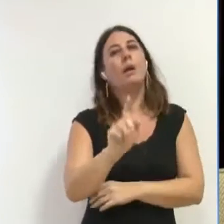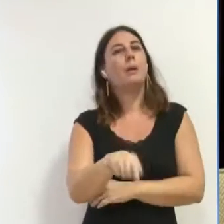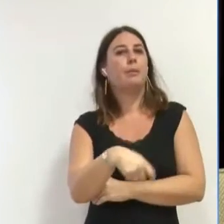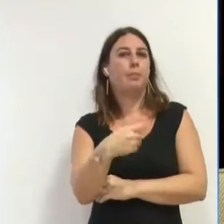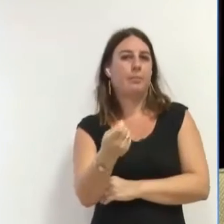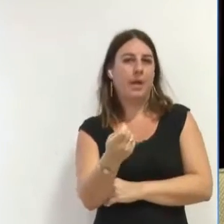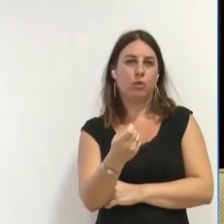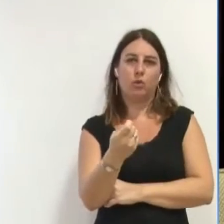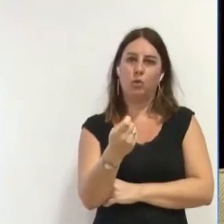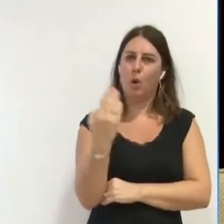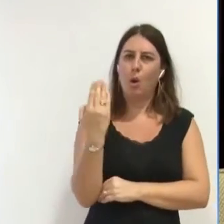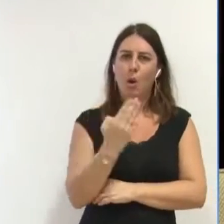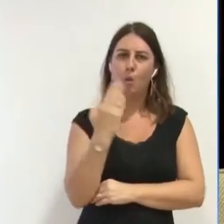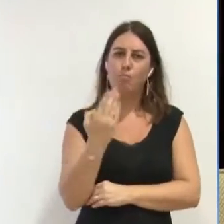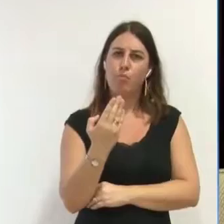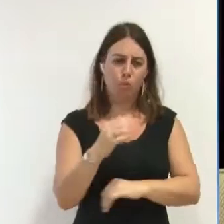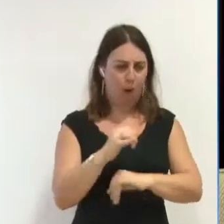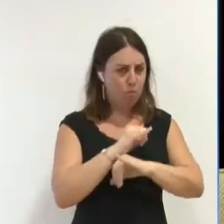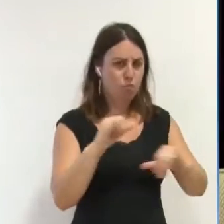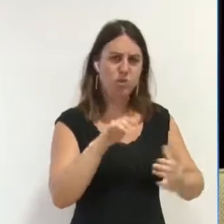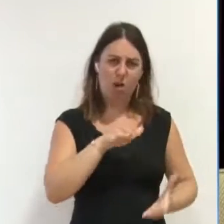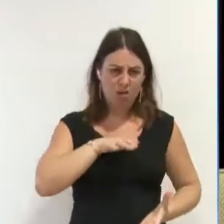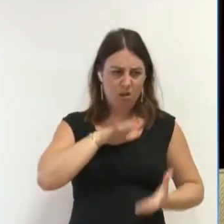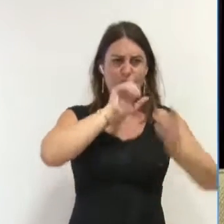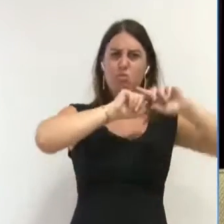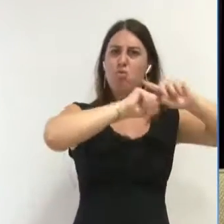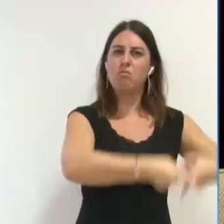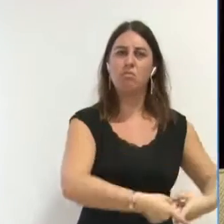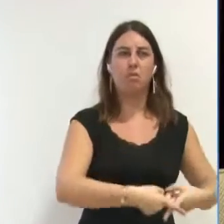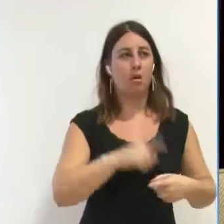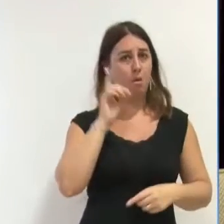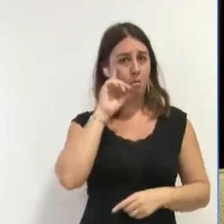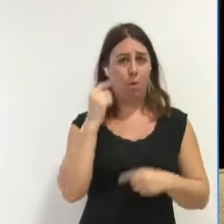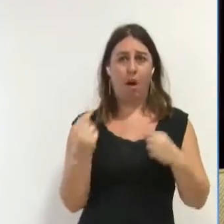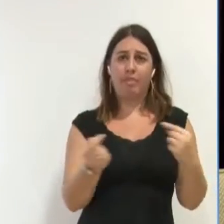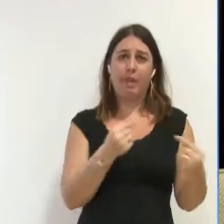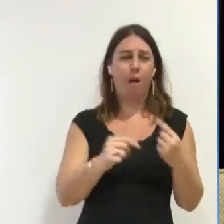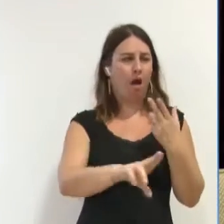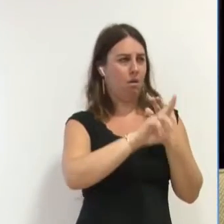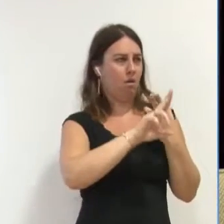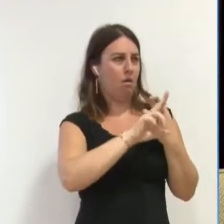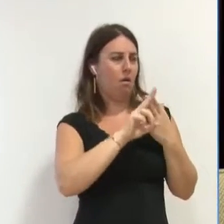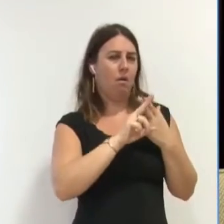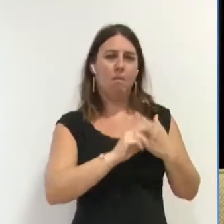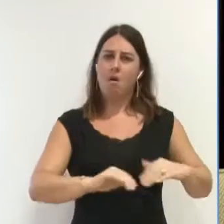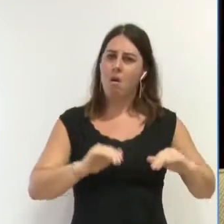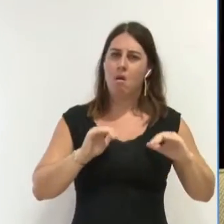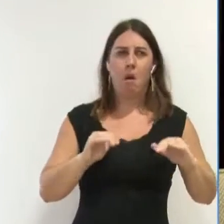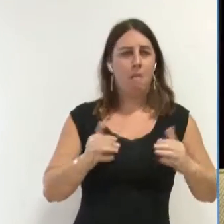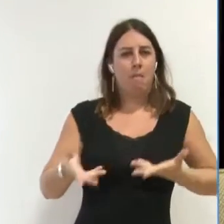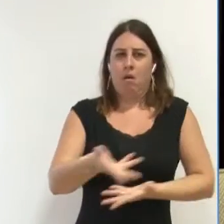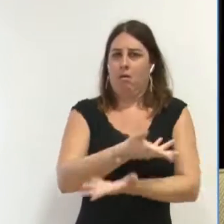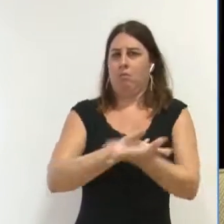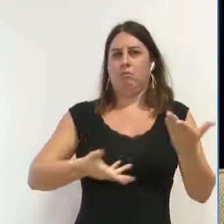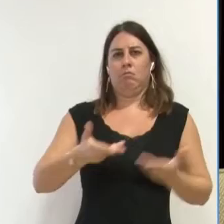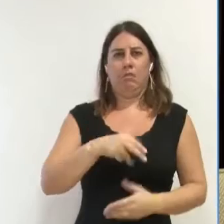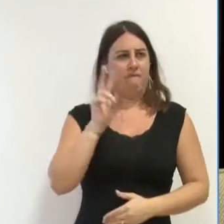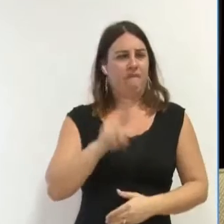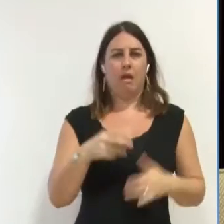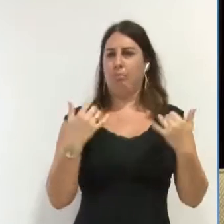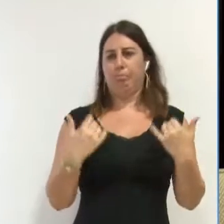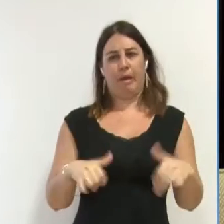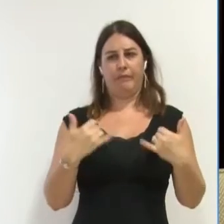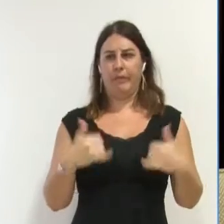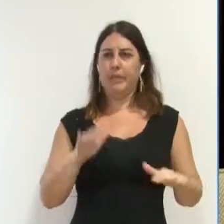évidemment la force qu'elle mérite, puisque ce débat, malgré vos réponses, ce débat n'est pas clos